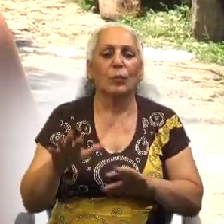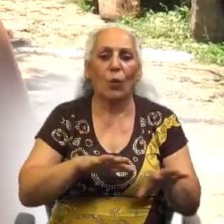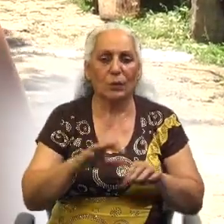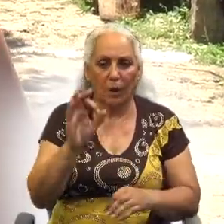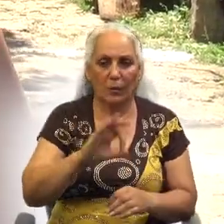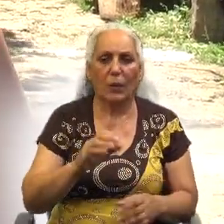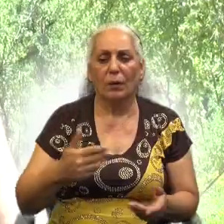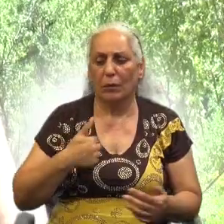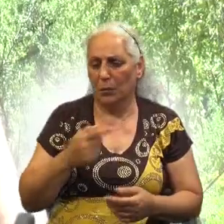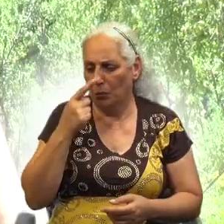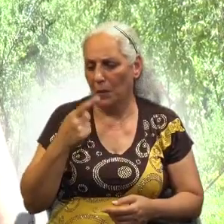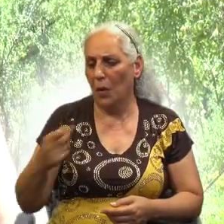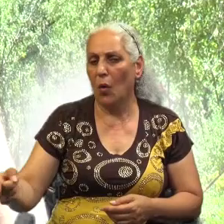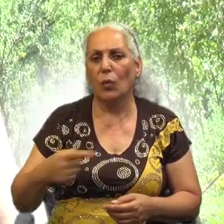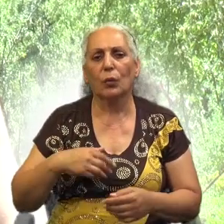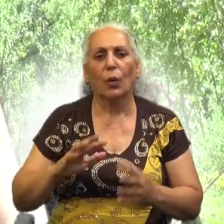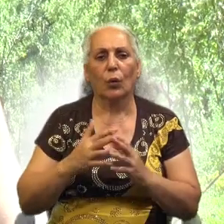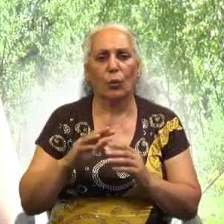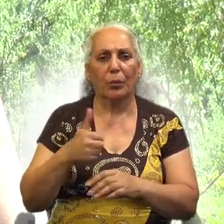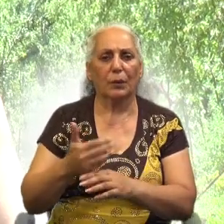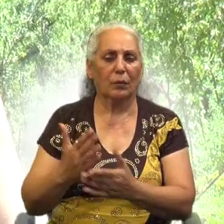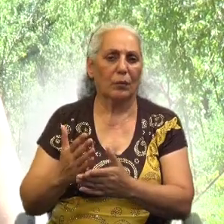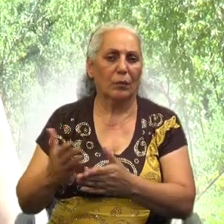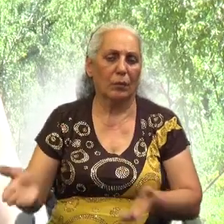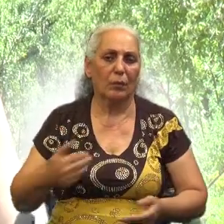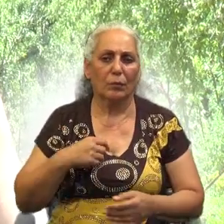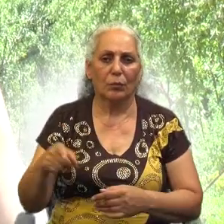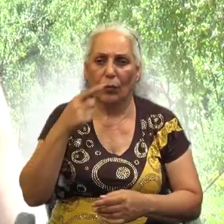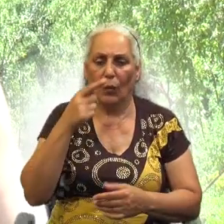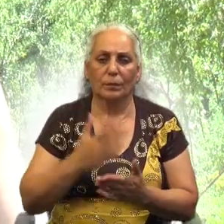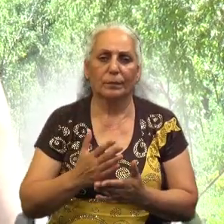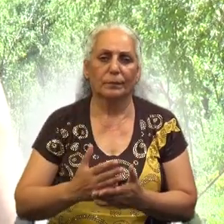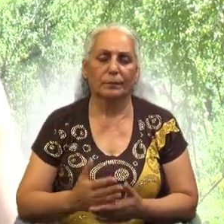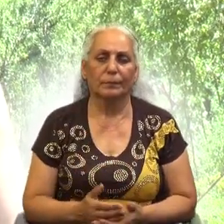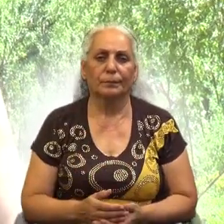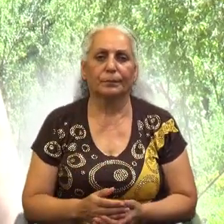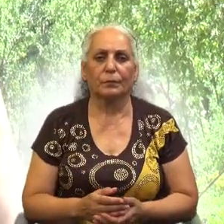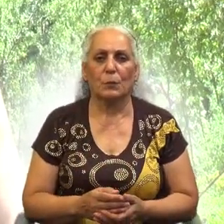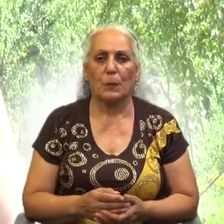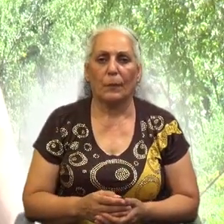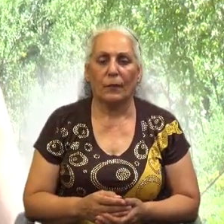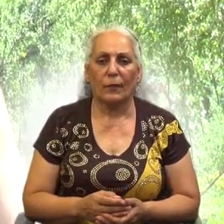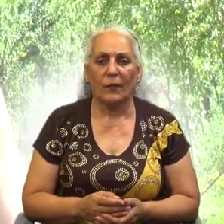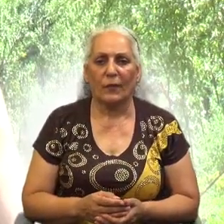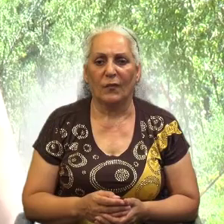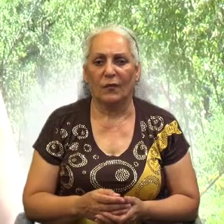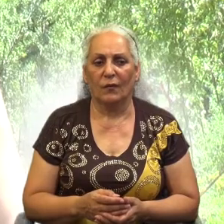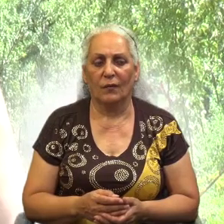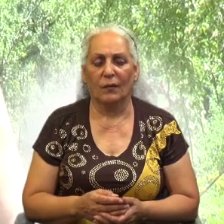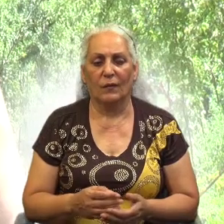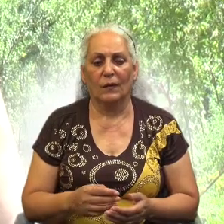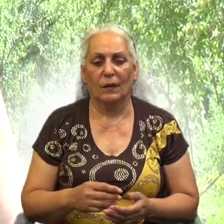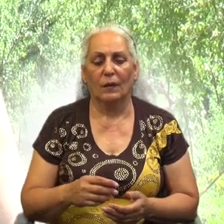մեկ ցիտակա։ Նրան շատ վատ ենք վերաբերվում։ Ինչ է գրում։ Դե ասենք